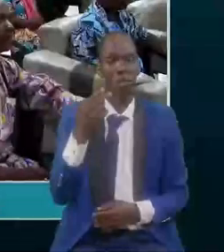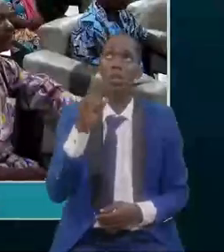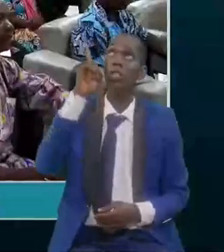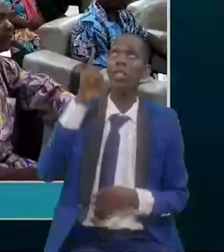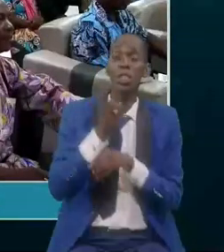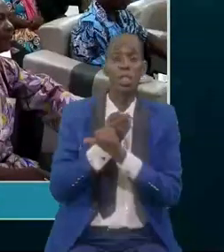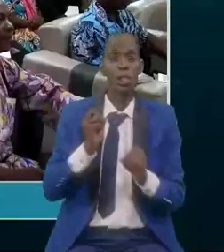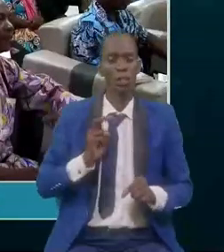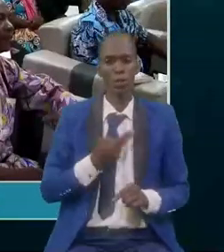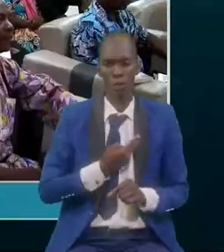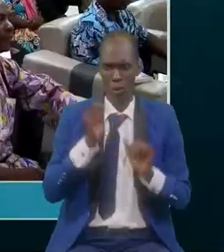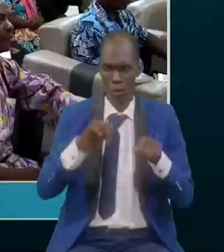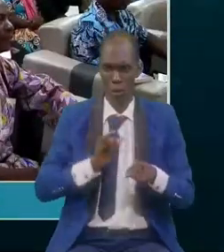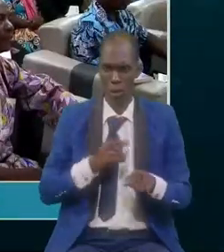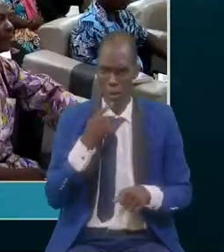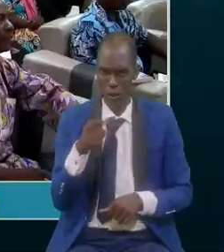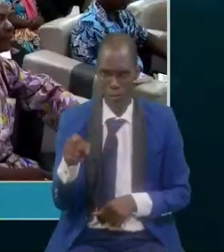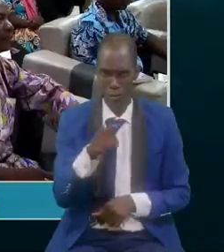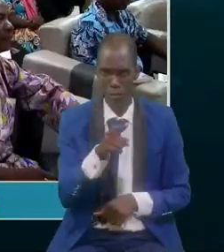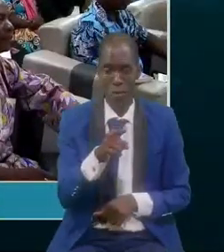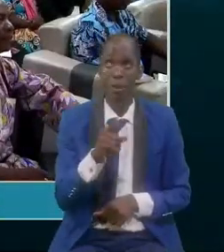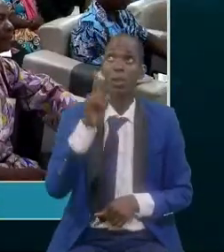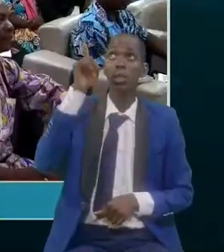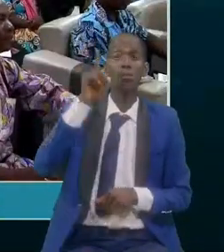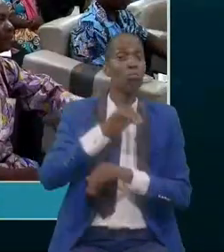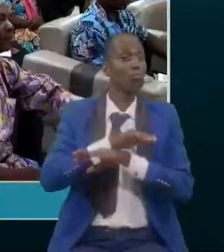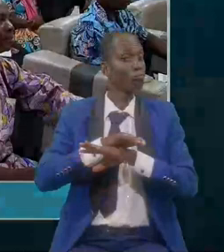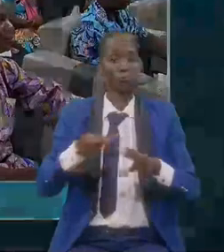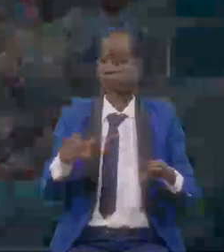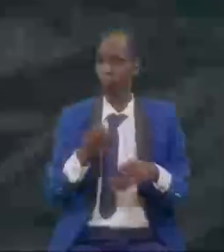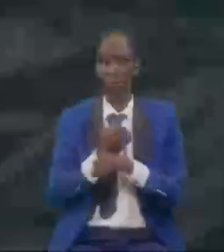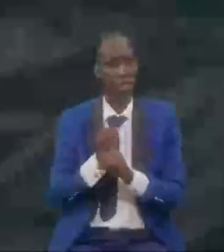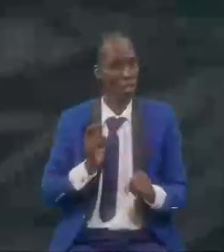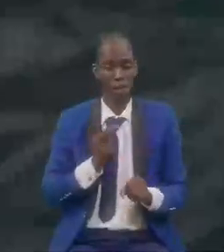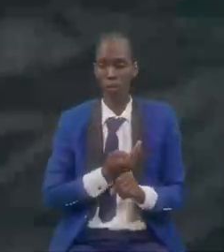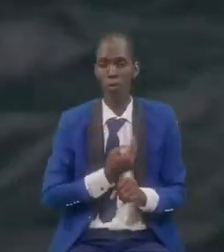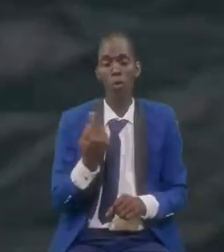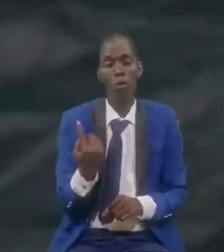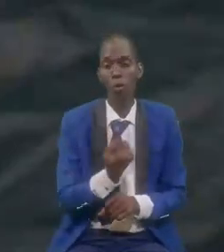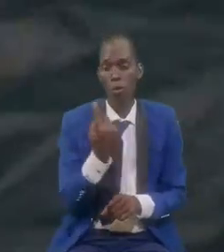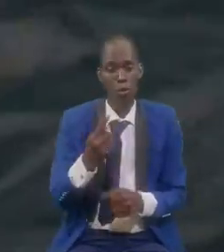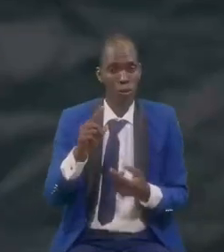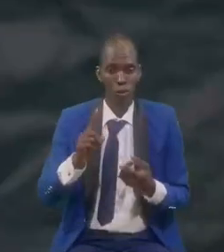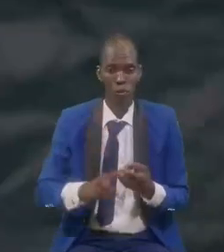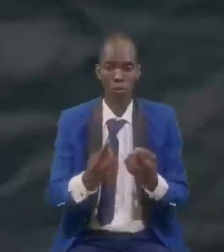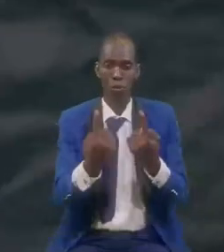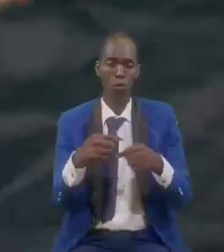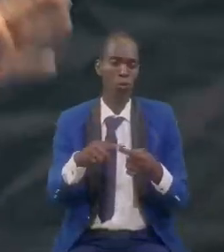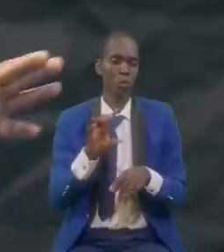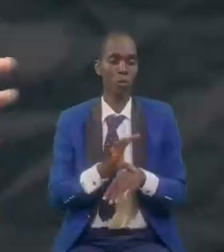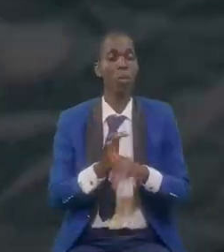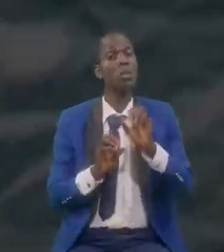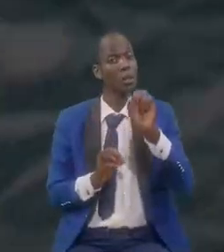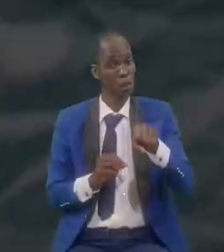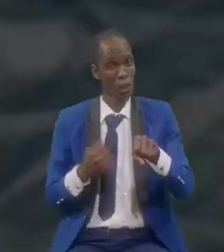a sauvés, est-ce que je peux vous le dire? Il ne nous a pas sauvés simplement pour venir à l'église. C'est